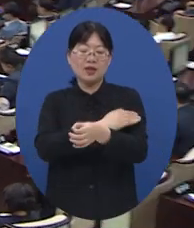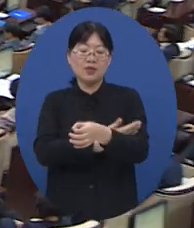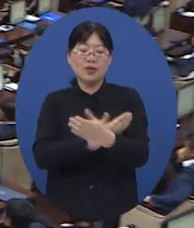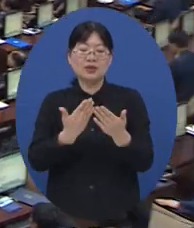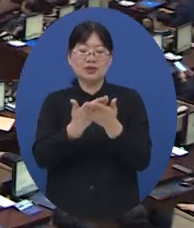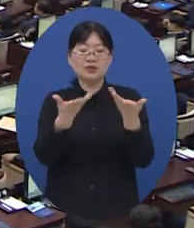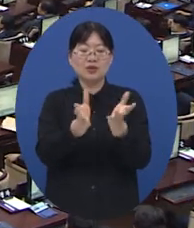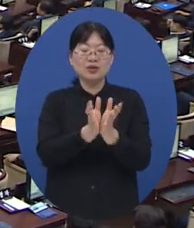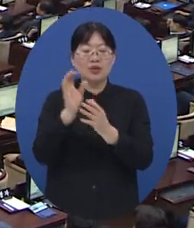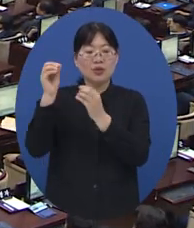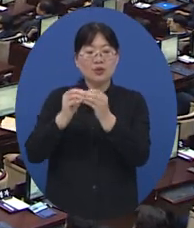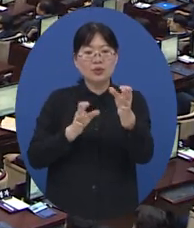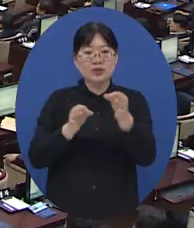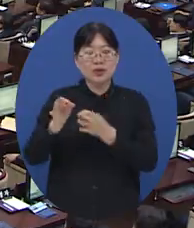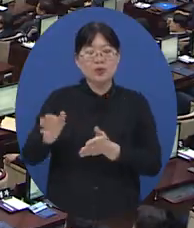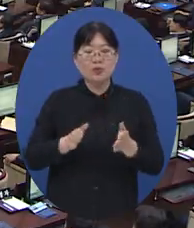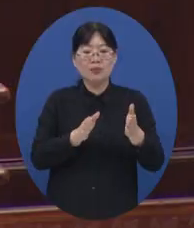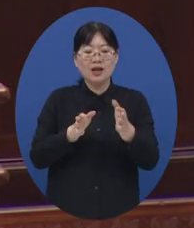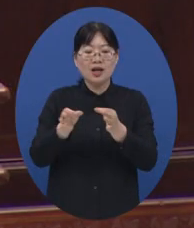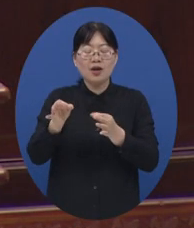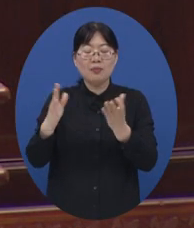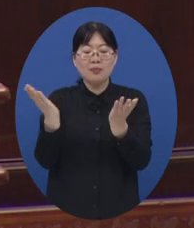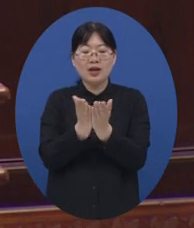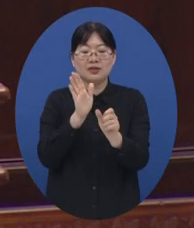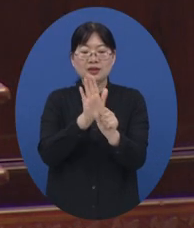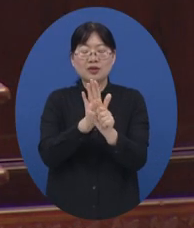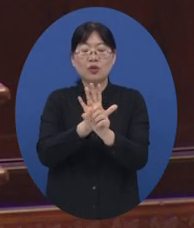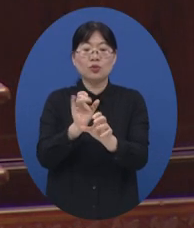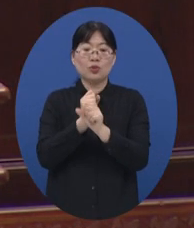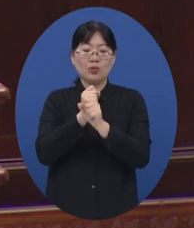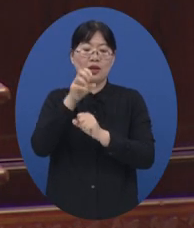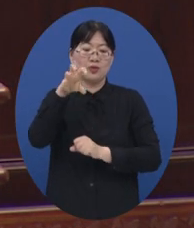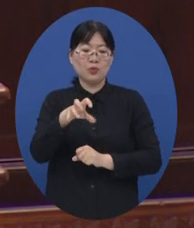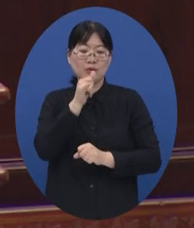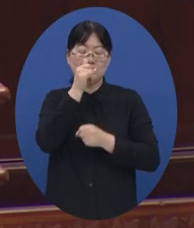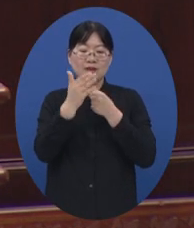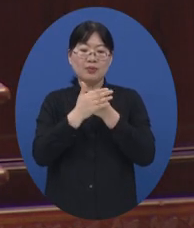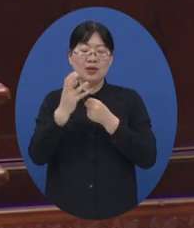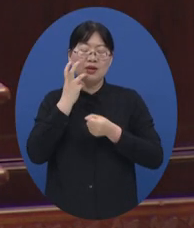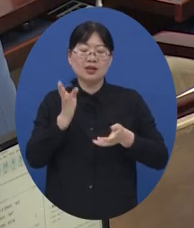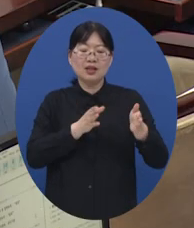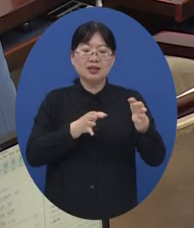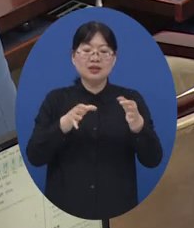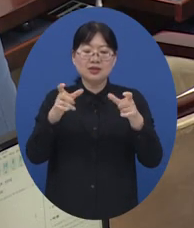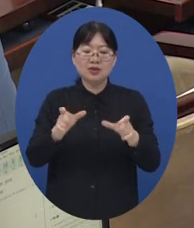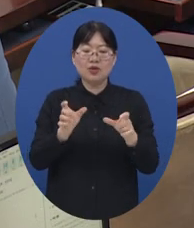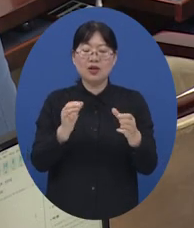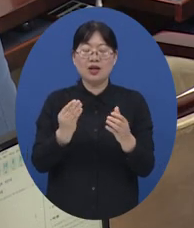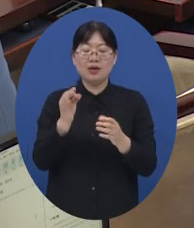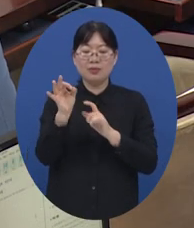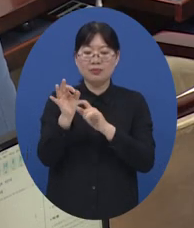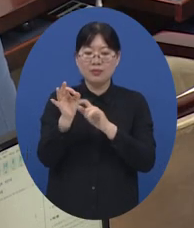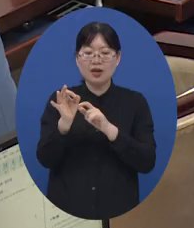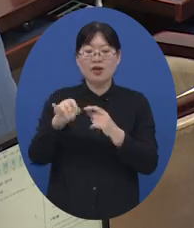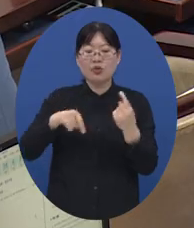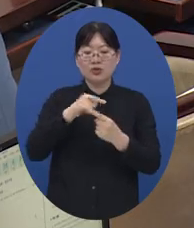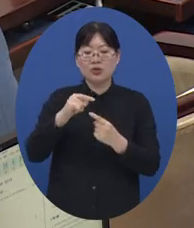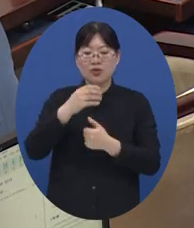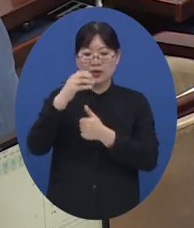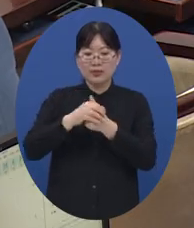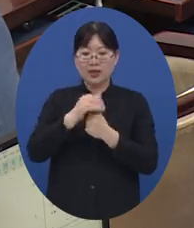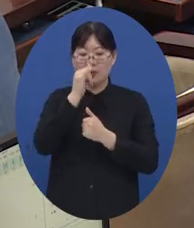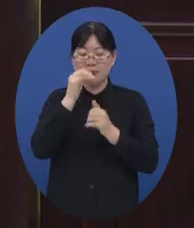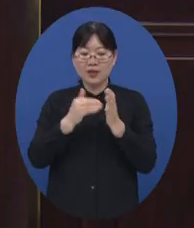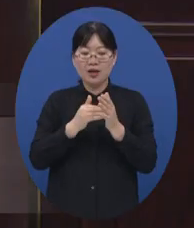상권 진흥원은 전통시장과 골목 상권에 대한 맞춤형 지원을 총괄하는 곳으로 경기 지역화폐 운영과 관리를 전담할 것으로